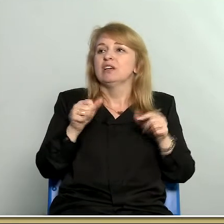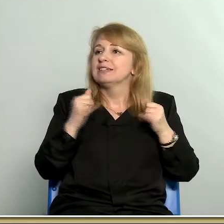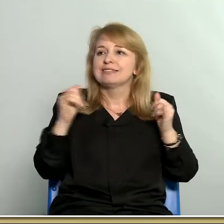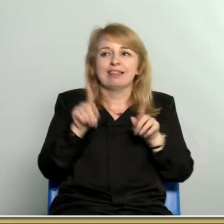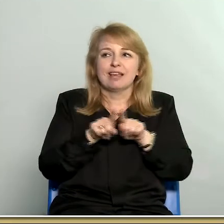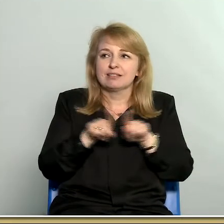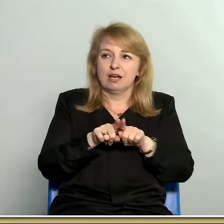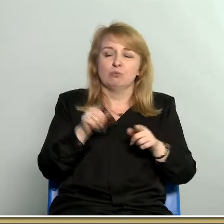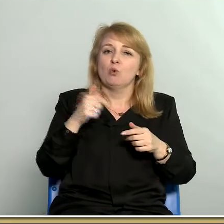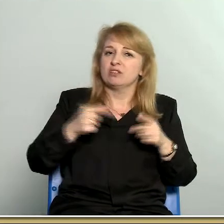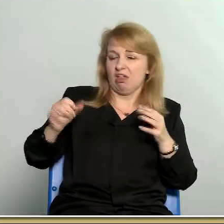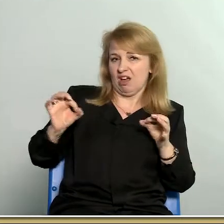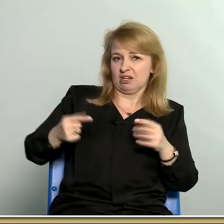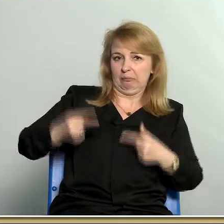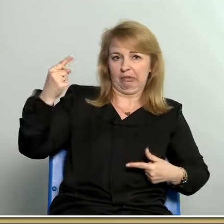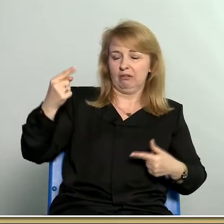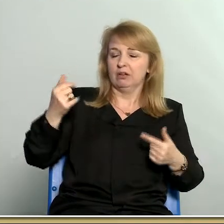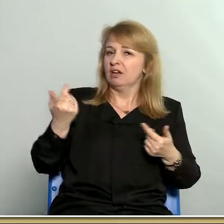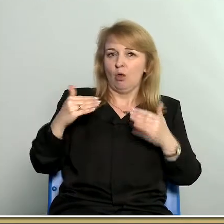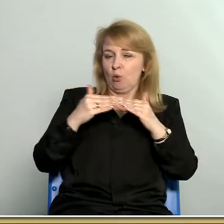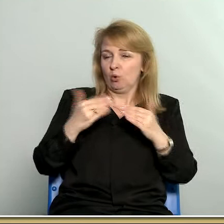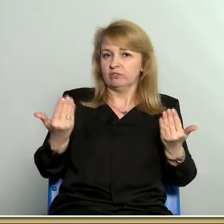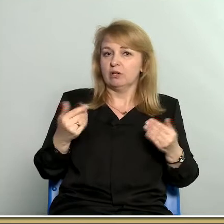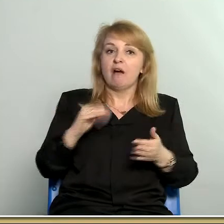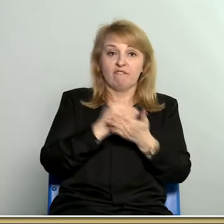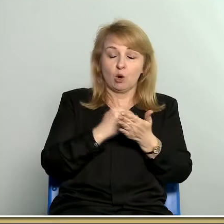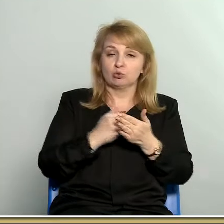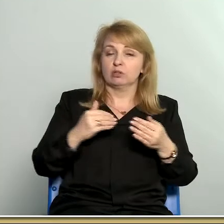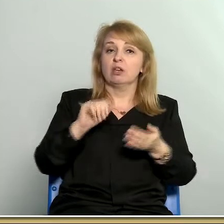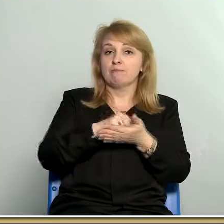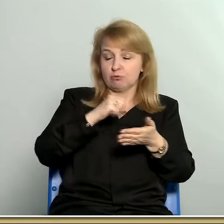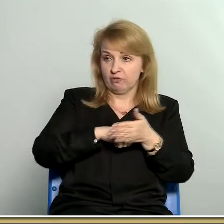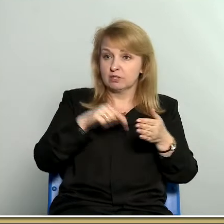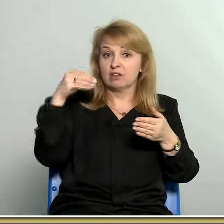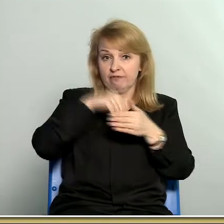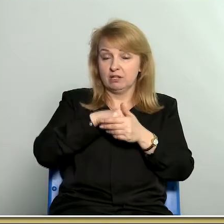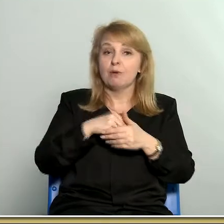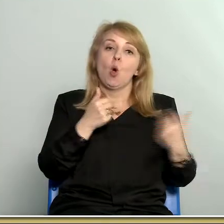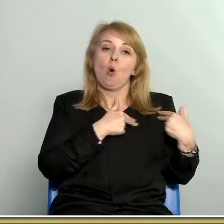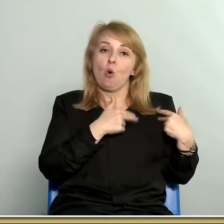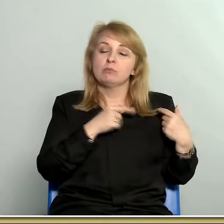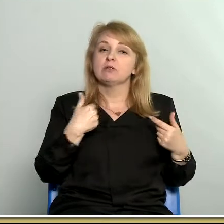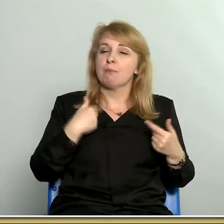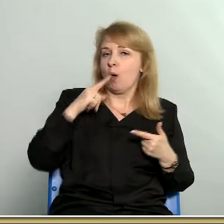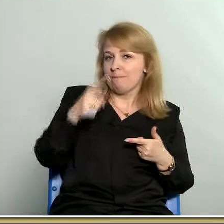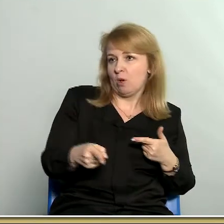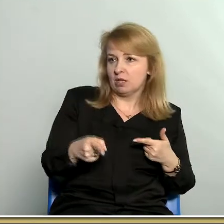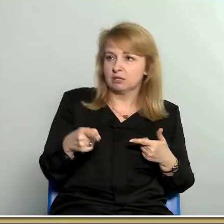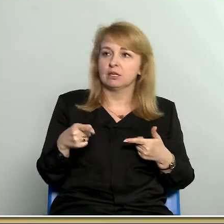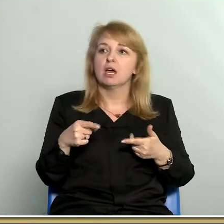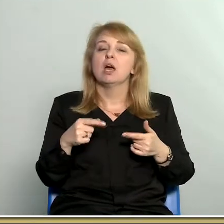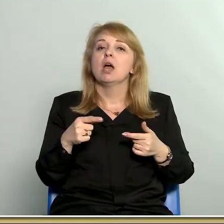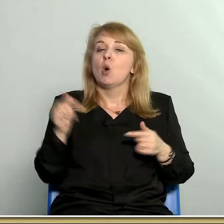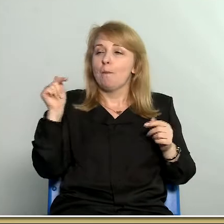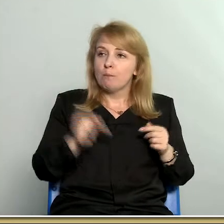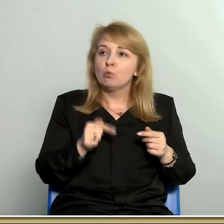dwukrotnie wyższy import niż eksport, jeżeli chodzi o warunki mazowieckie. I Komisja zaleciła, zresztą sami to identyfikujemy w